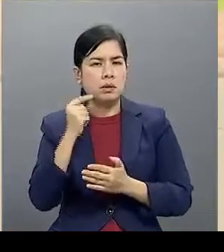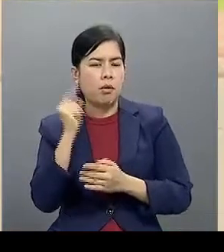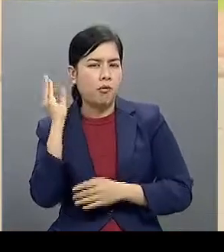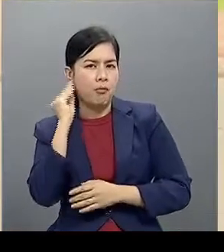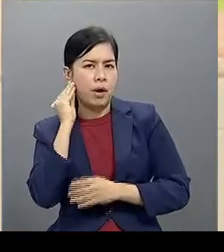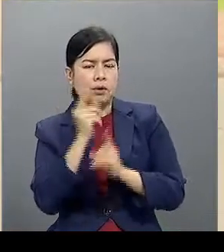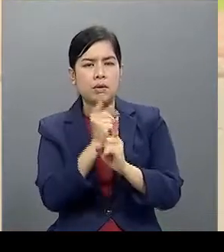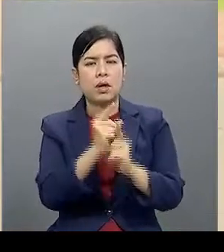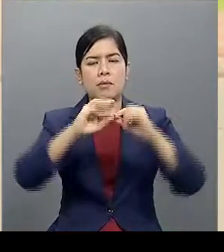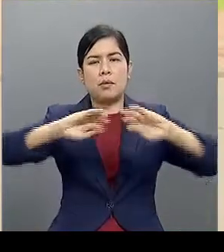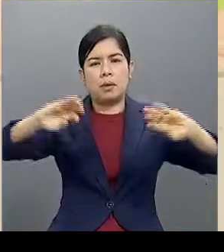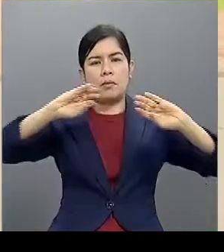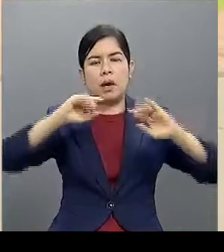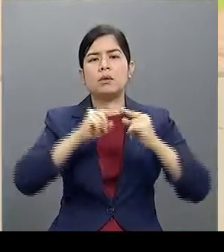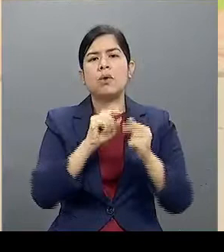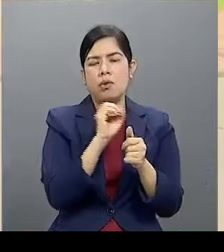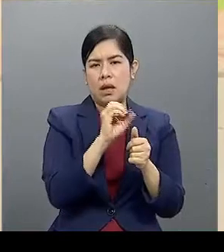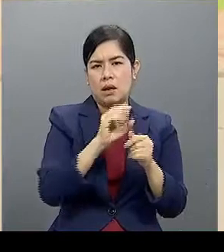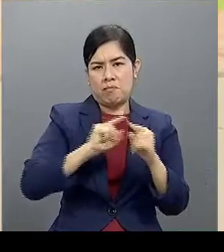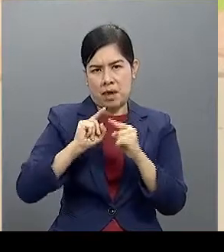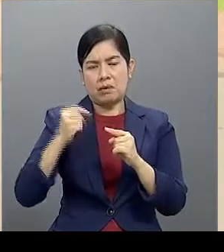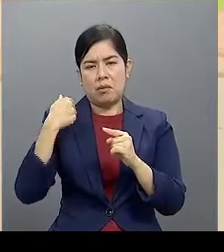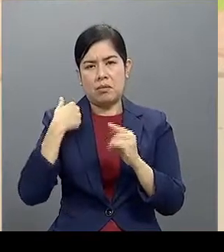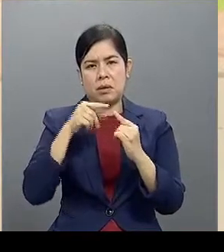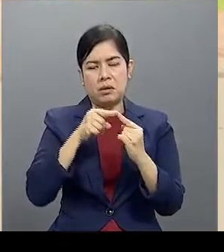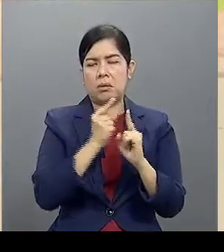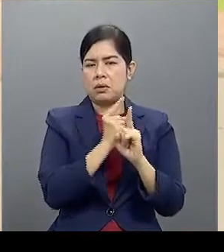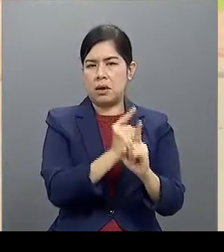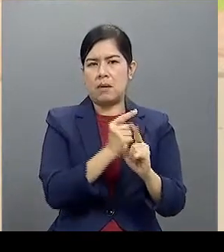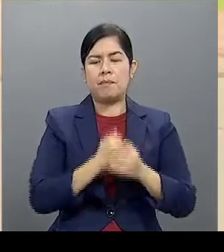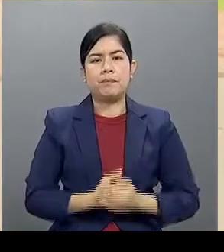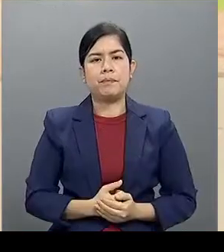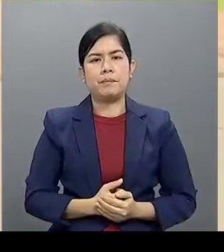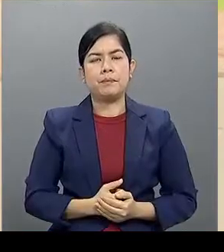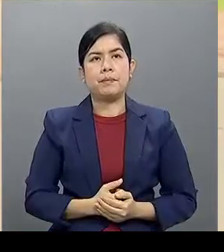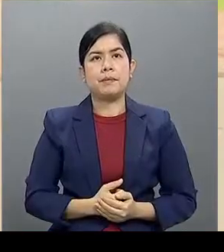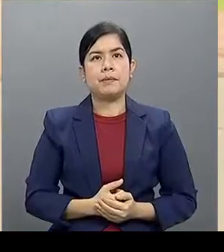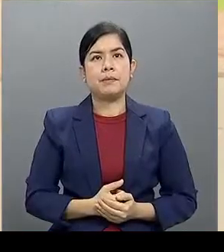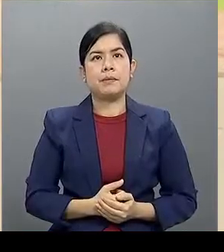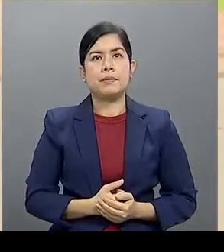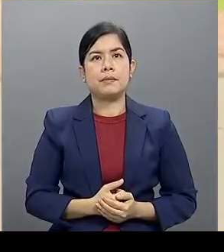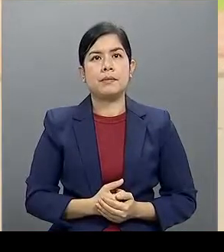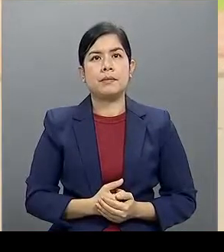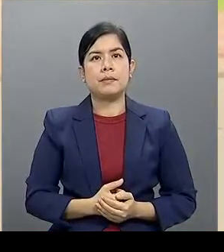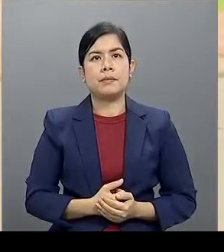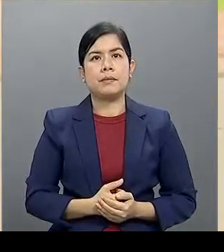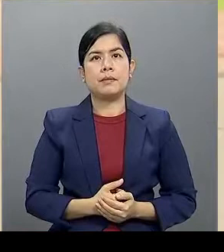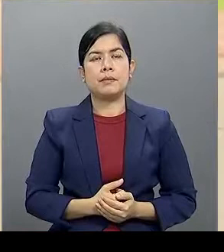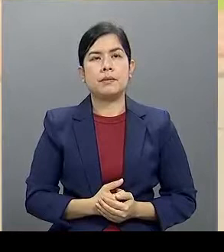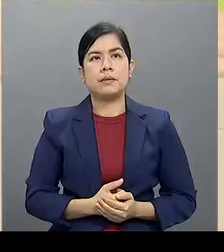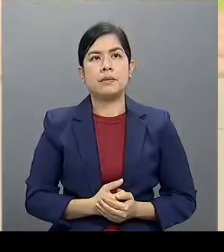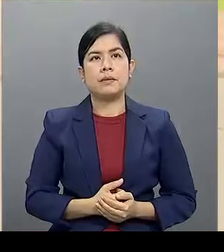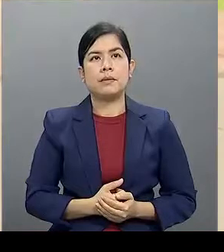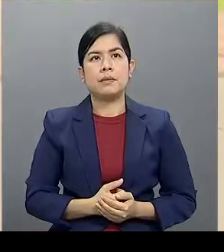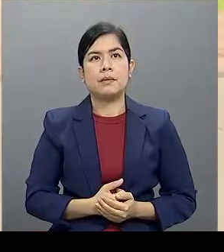ครับ ทำไมเขาถึงต้องปกติเขาจะปกติออกจากบ้านทำไมเขาถึงออกมาจะออกมา อ๋อ